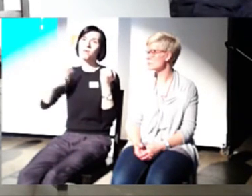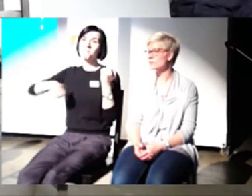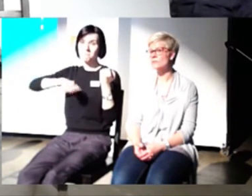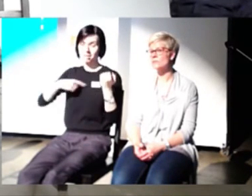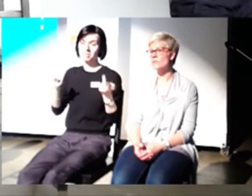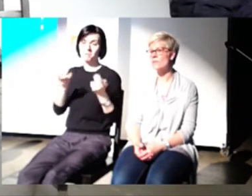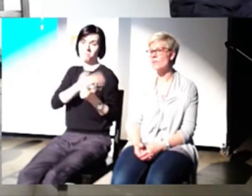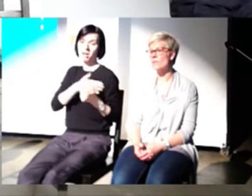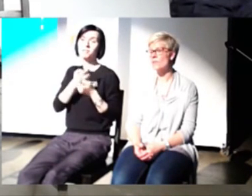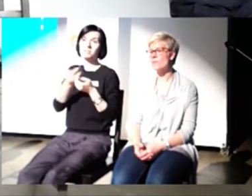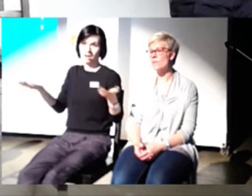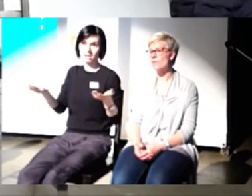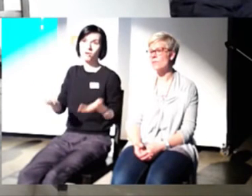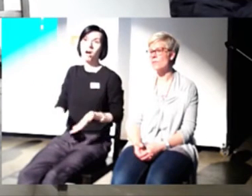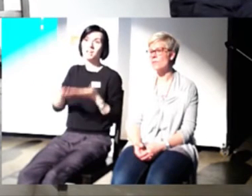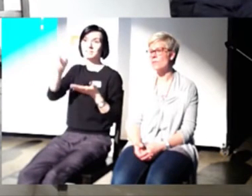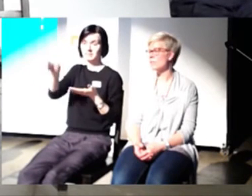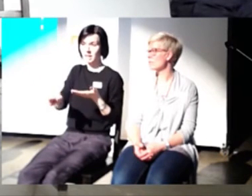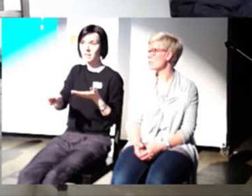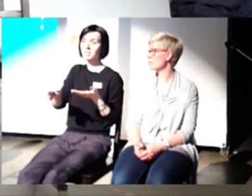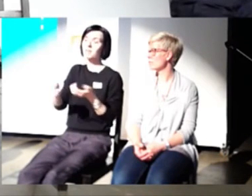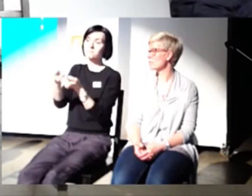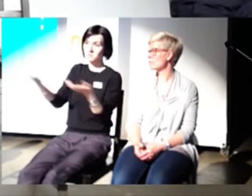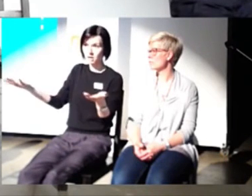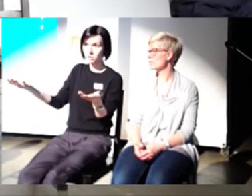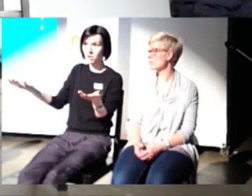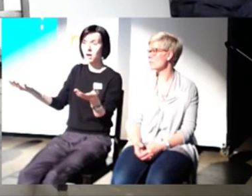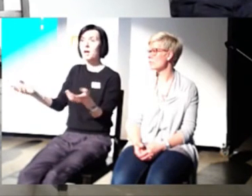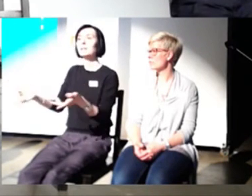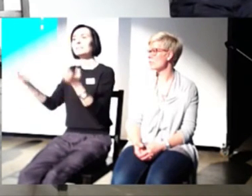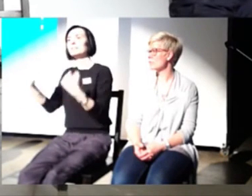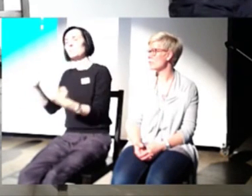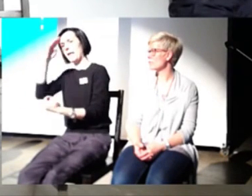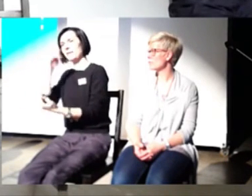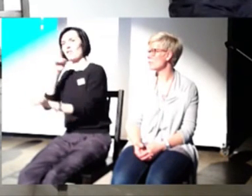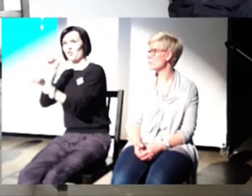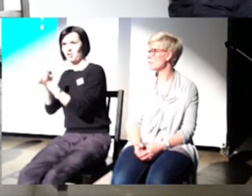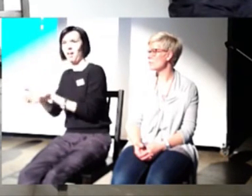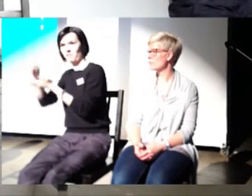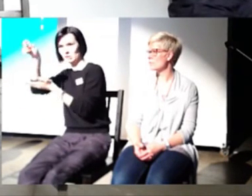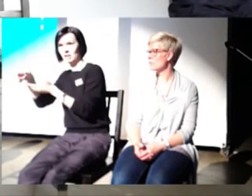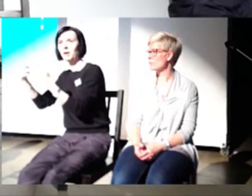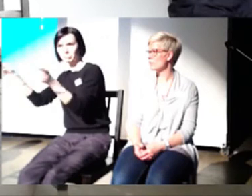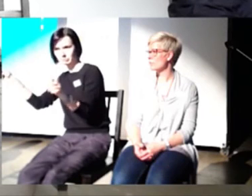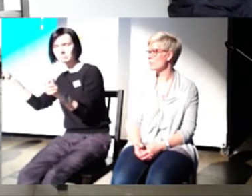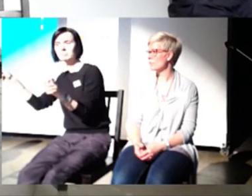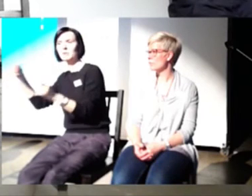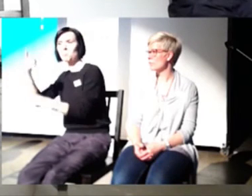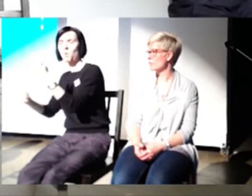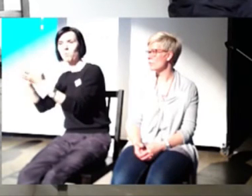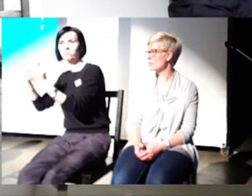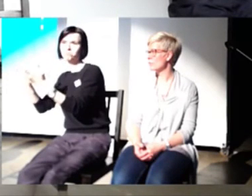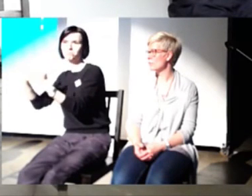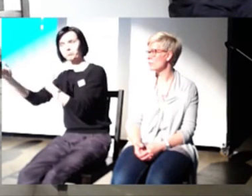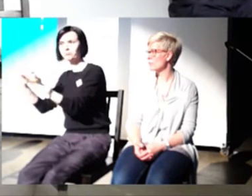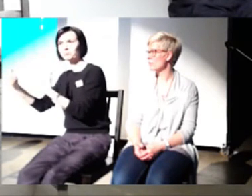tarjolla ja tietysti niin kuin avustaja avustaa sitten kaikessa myös. Että jos, näin mä niin kuin jotenkin